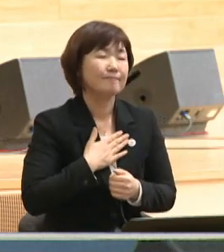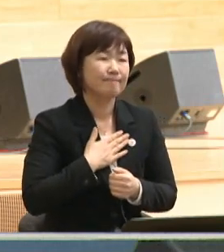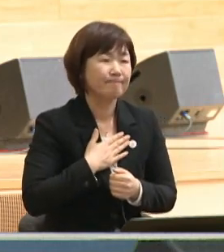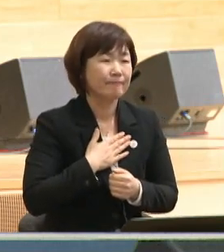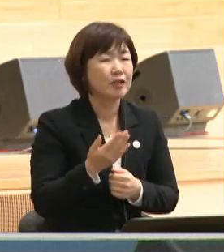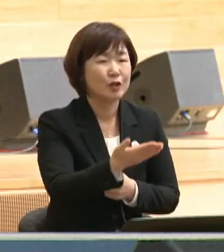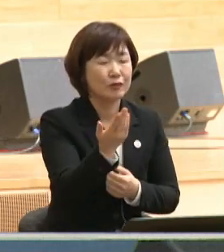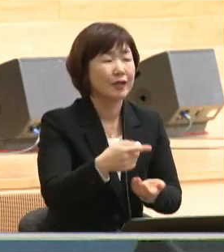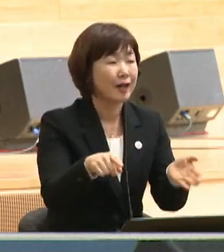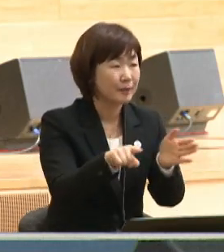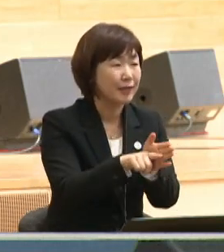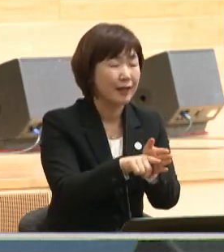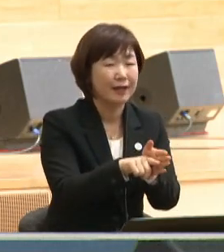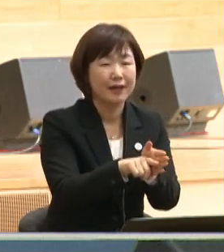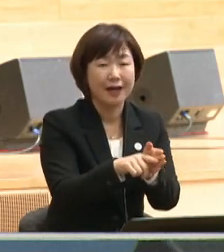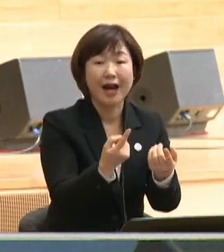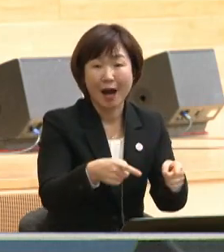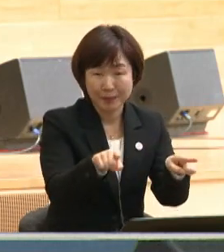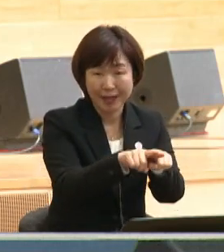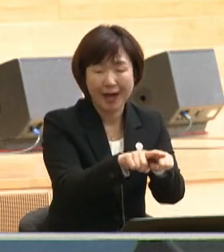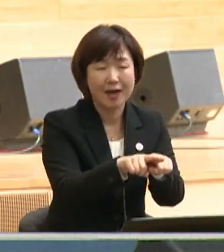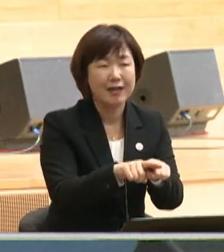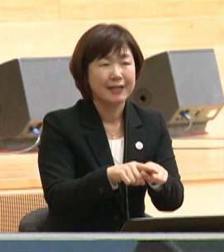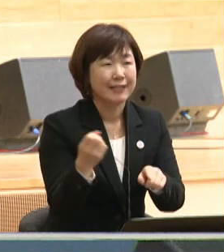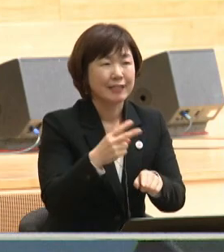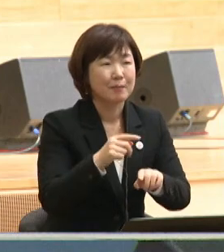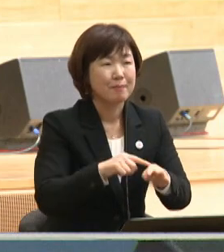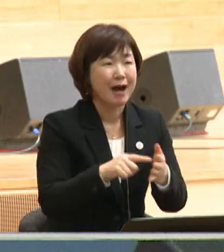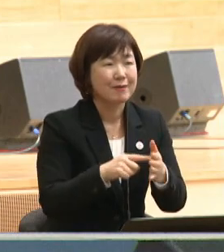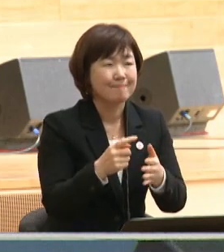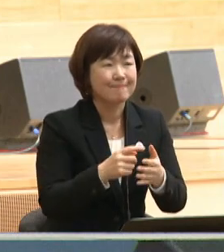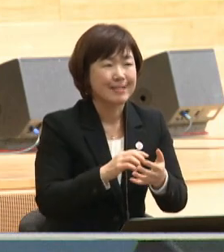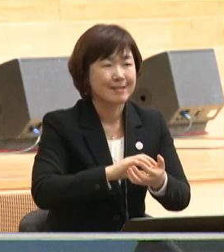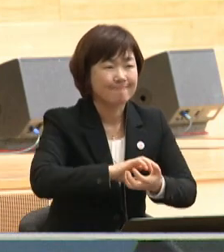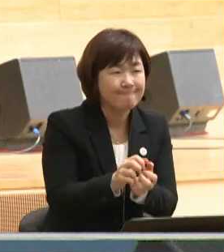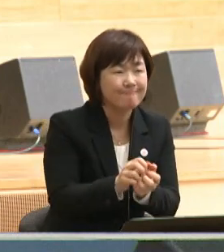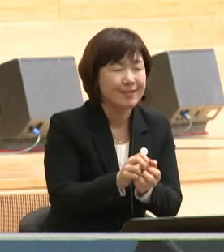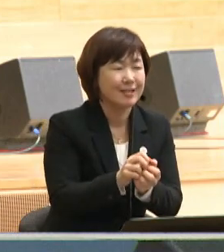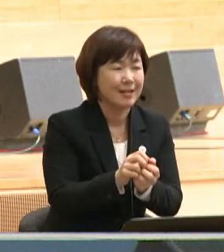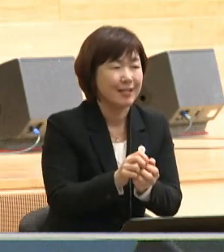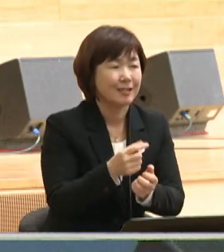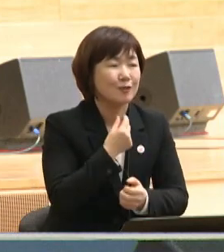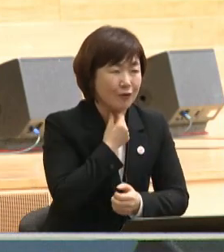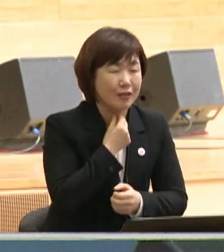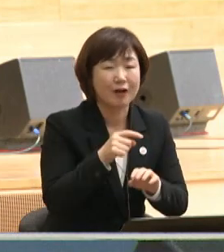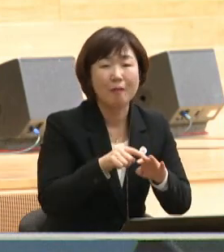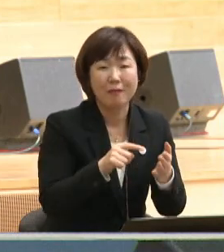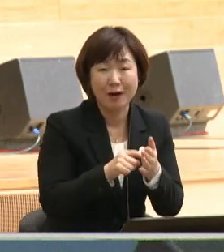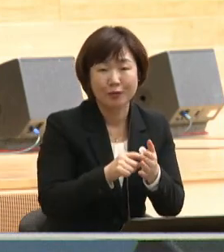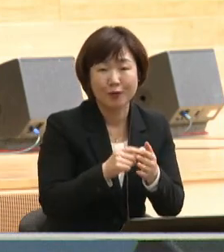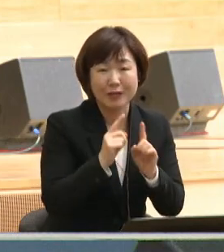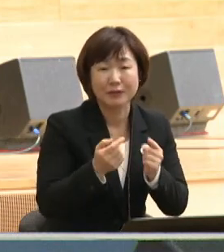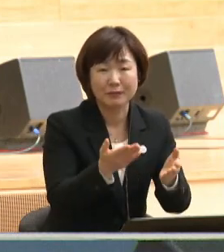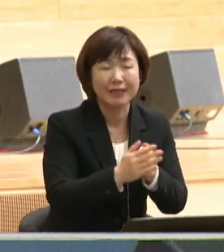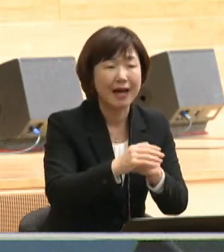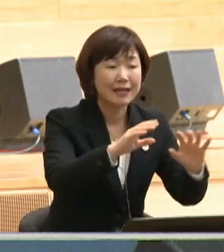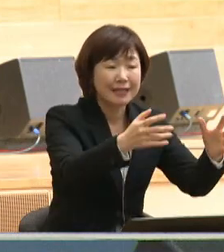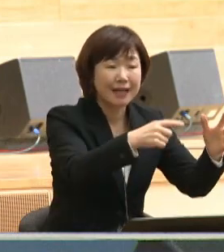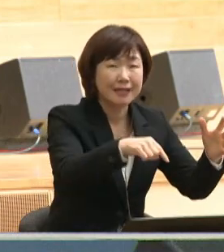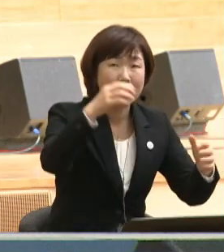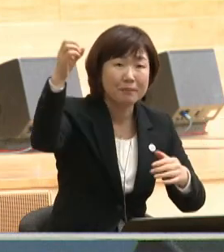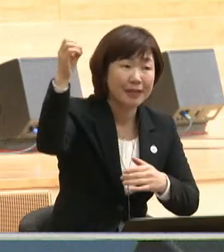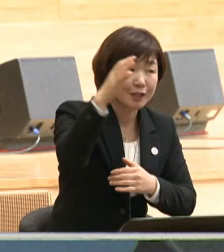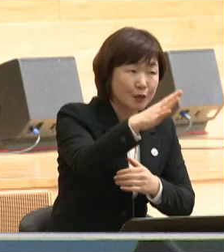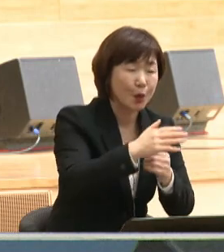다시금 마음을 다잡자는 그런 말씀을 함께 나누려고 합니다 세상 가운데에서 빛으로 세상 가운데에서